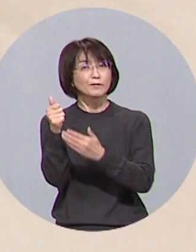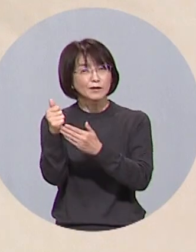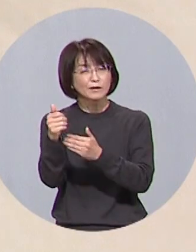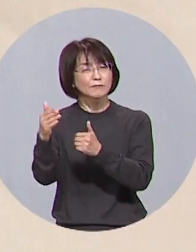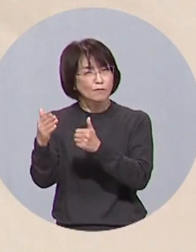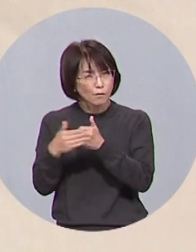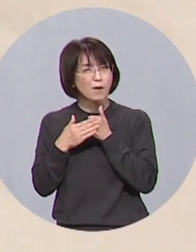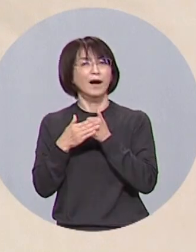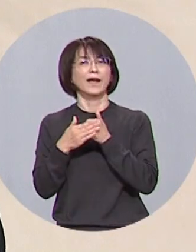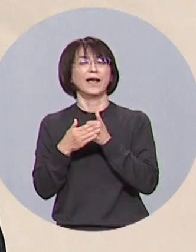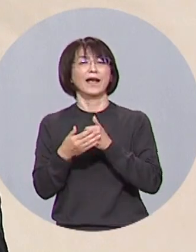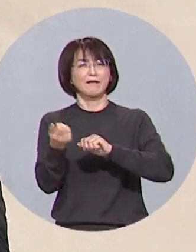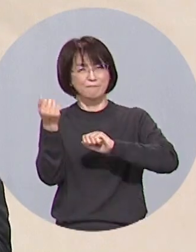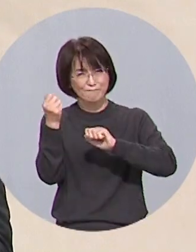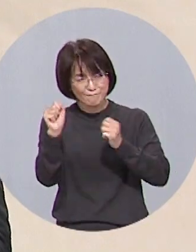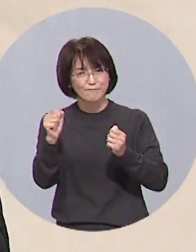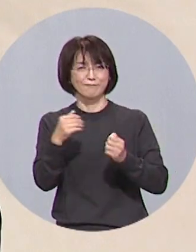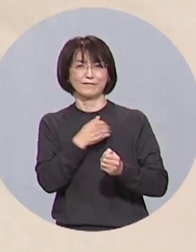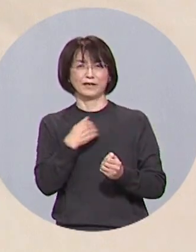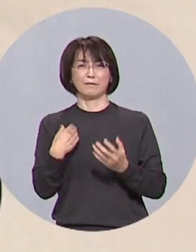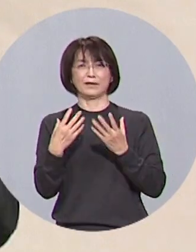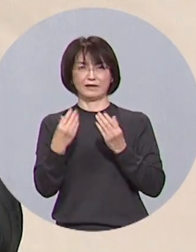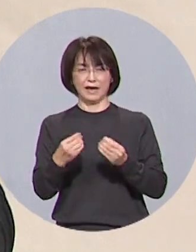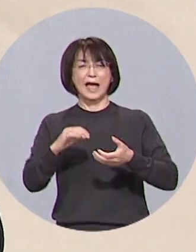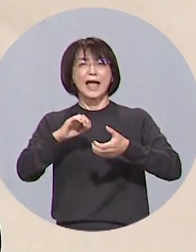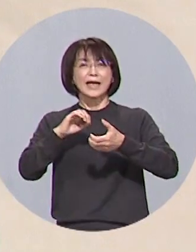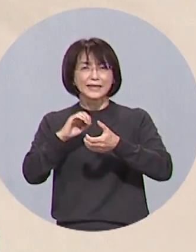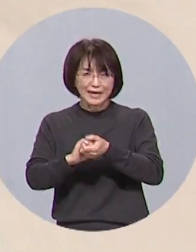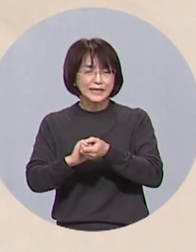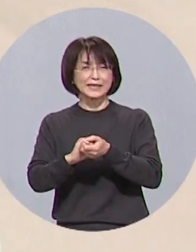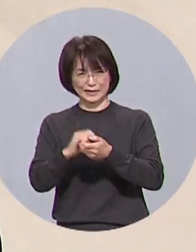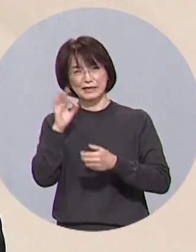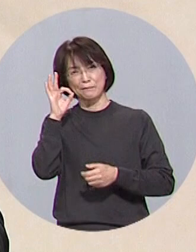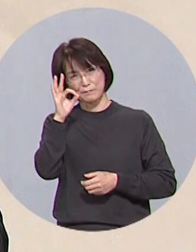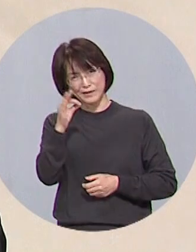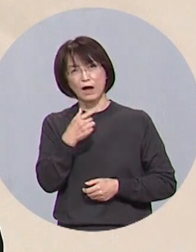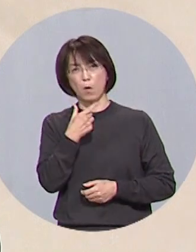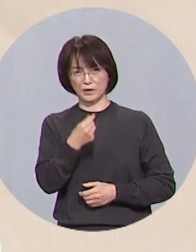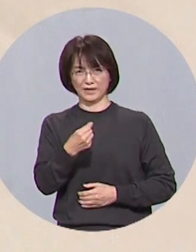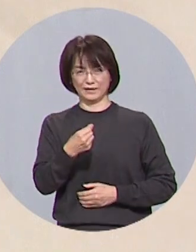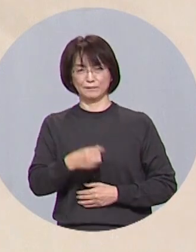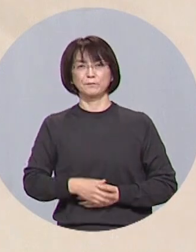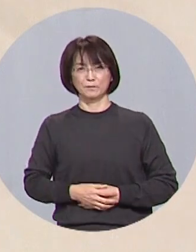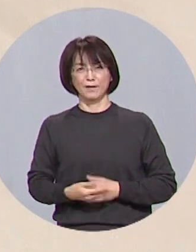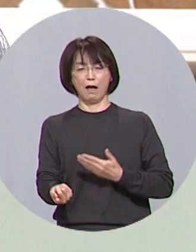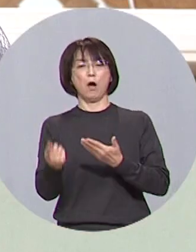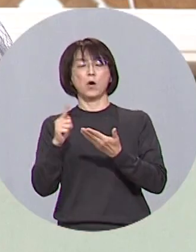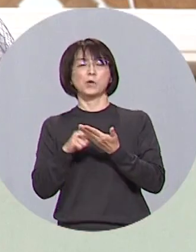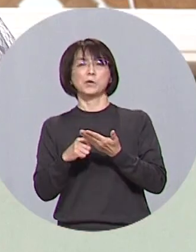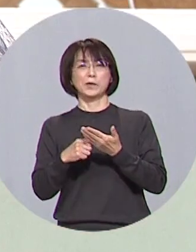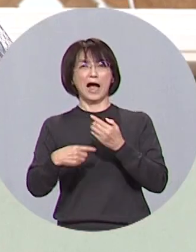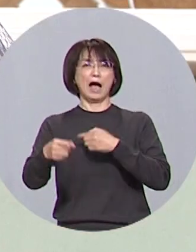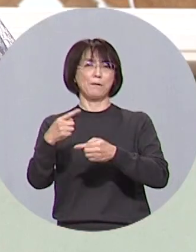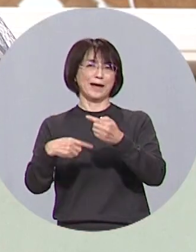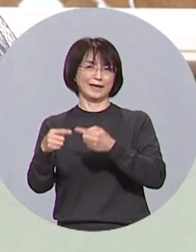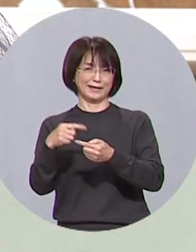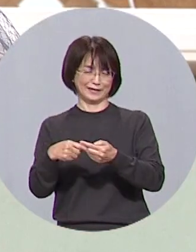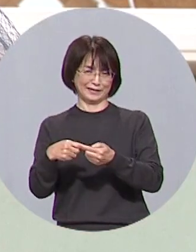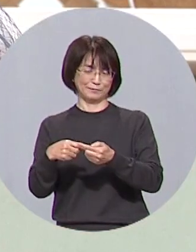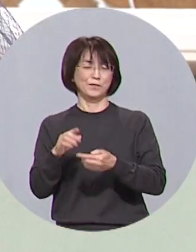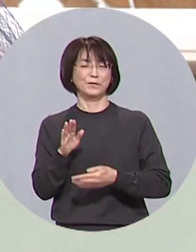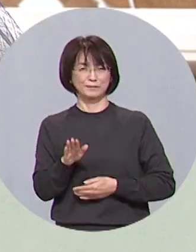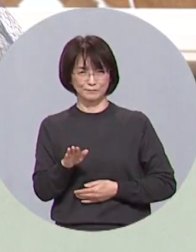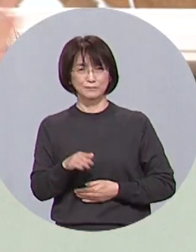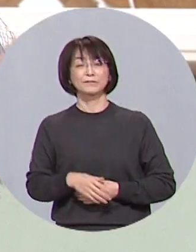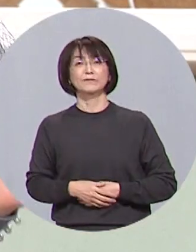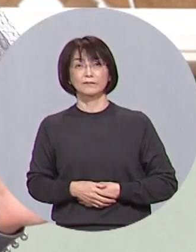はい、 素晴らしい撮影になりまして、 いや ぜひとも注目してほしいな、そこも、 はい、そんな、ね、裏話も聞きつつですけれども、